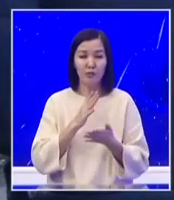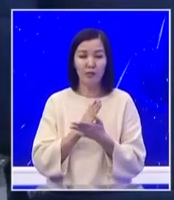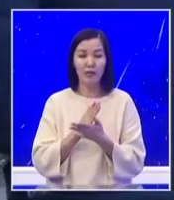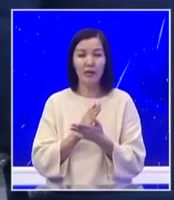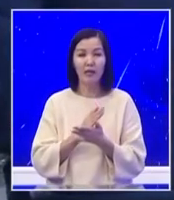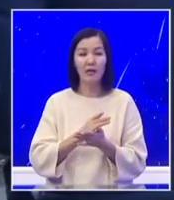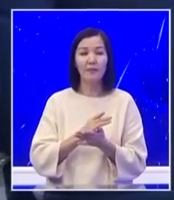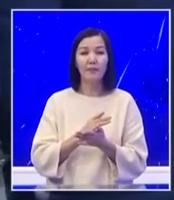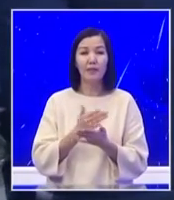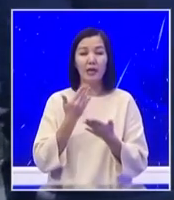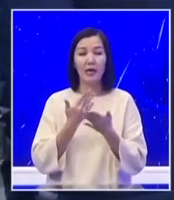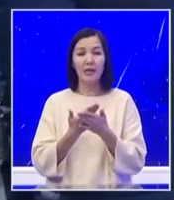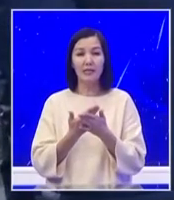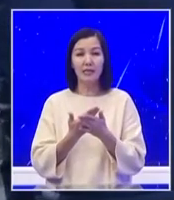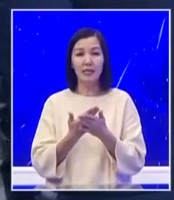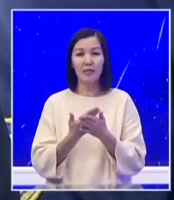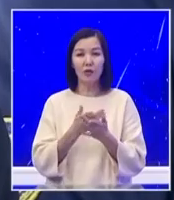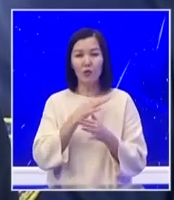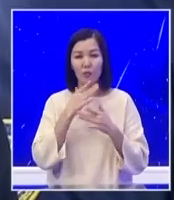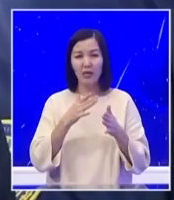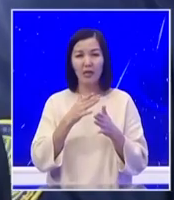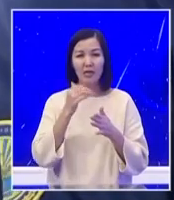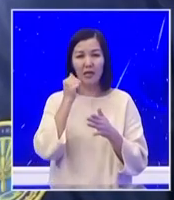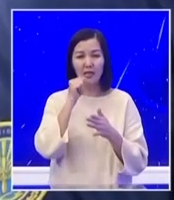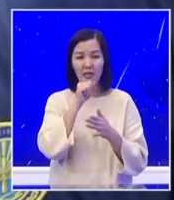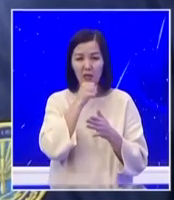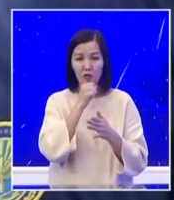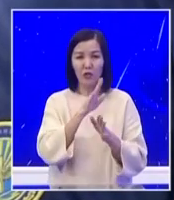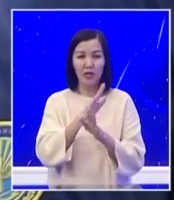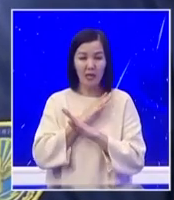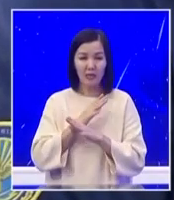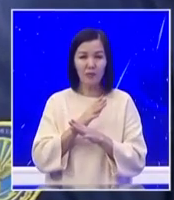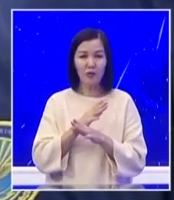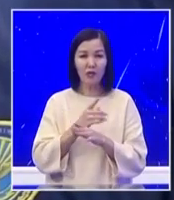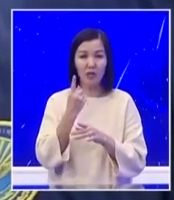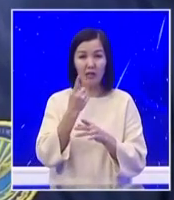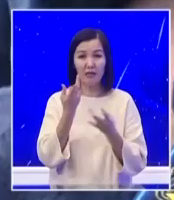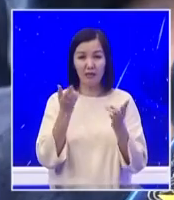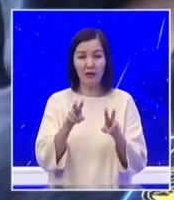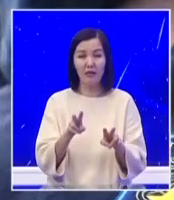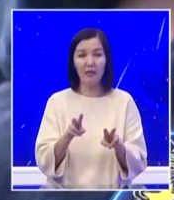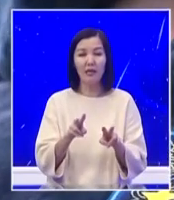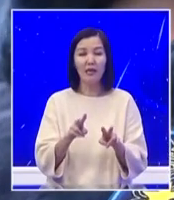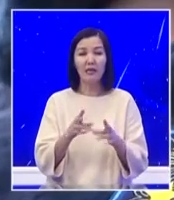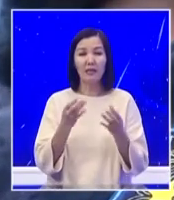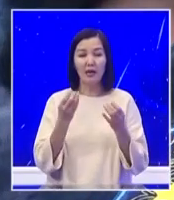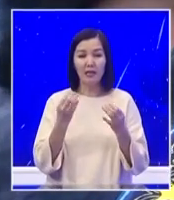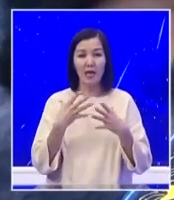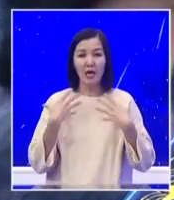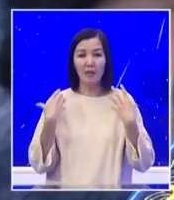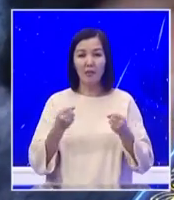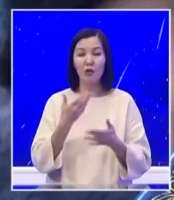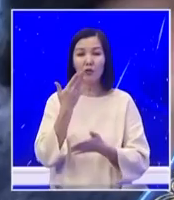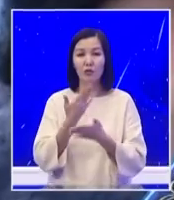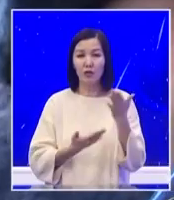Қатарын қалмағаны қиын екен дейді қапаланған қария. Боралдай кентінде соғыс ардагерінен бір өзі ғана қалыпты. Ол олма, аман саулық